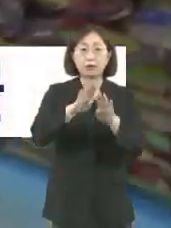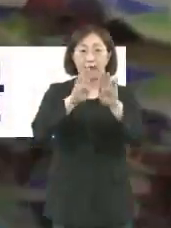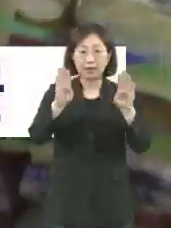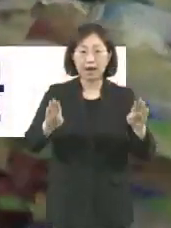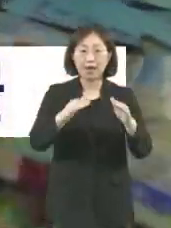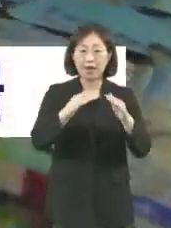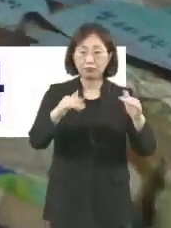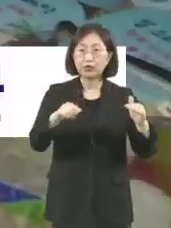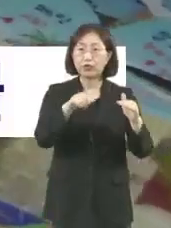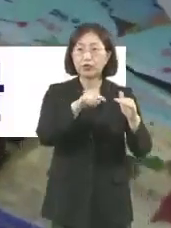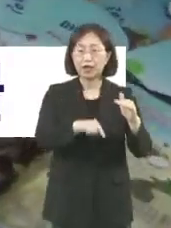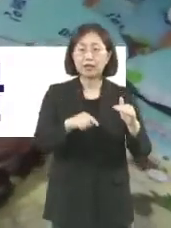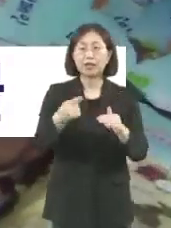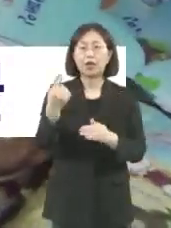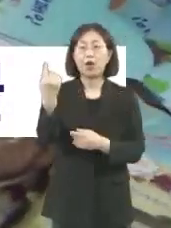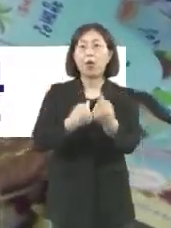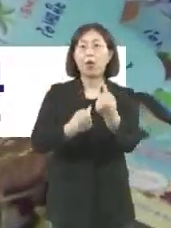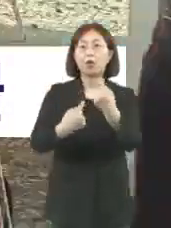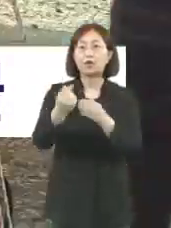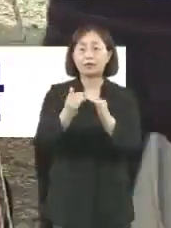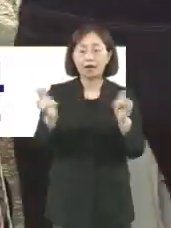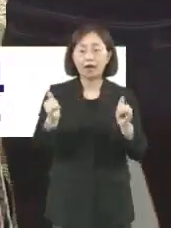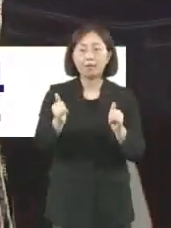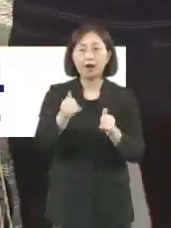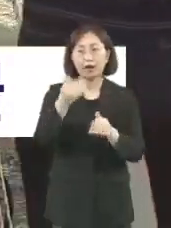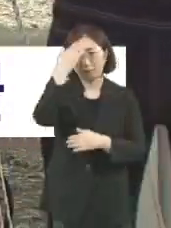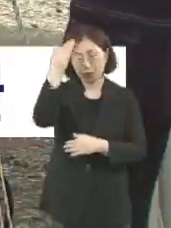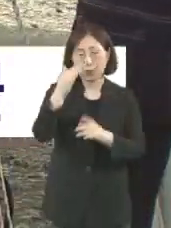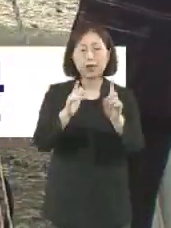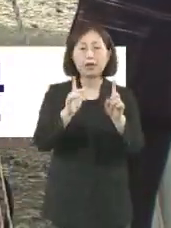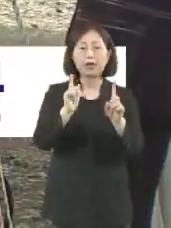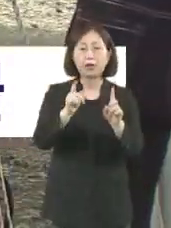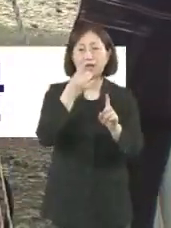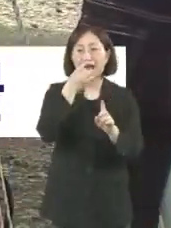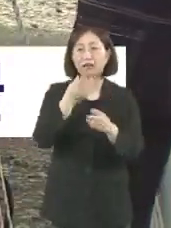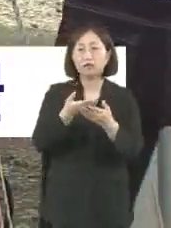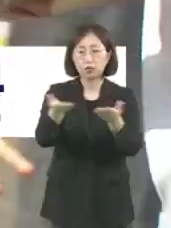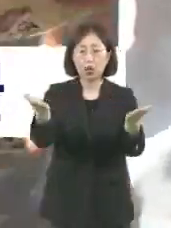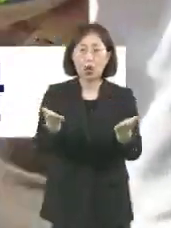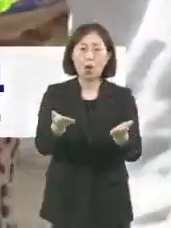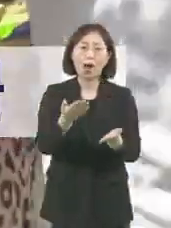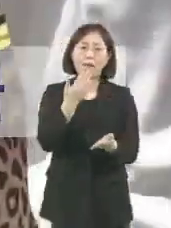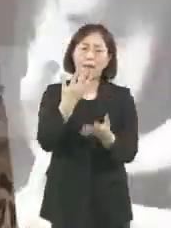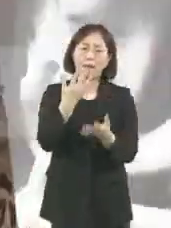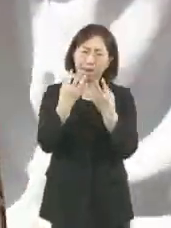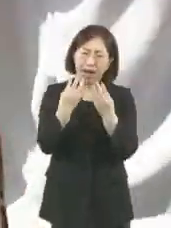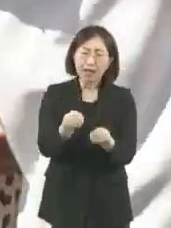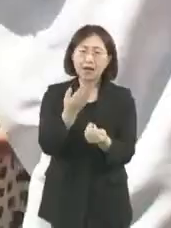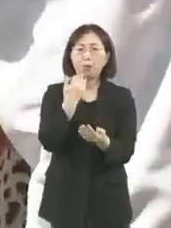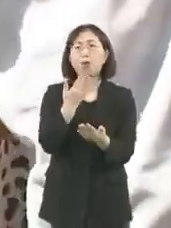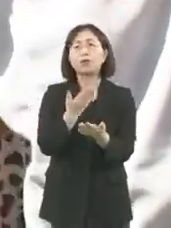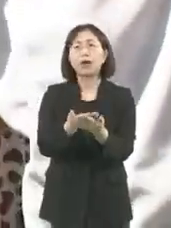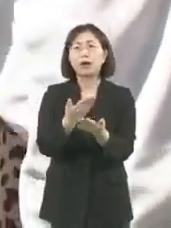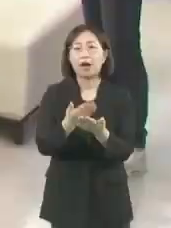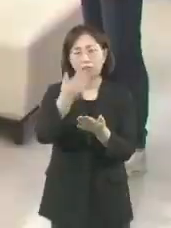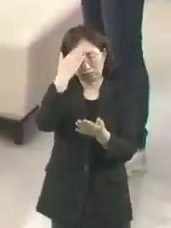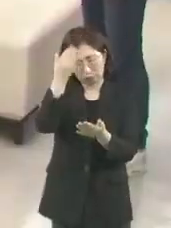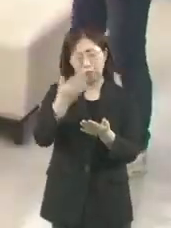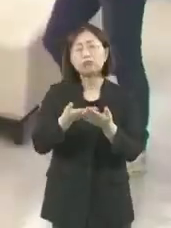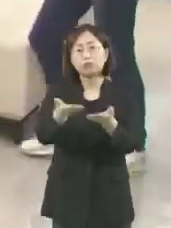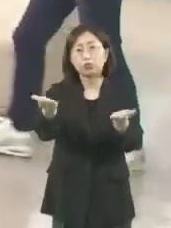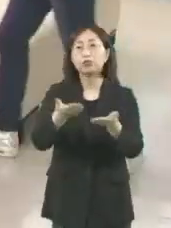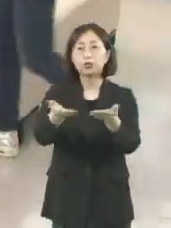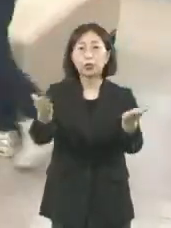부스에서는 관광객들에게 무료로 쌀 1kg을 나눠줍니다. 밥을 많이 먹어달라는 당부에 아무 조건도